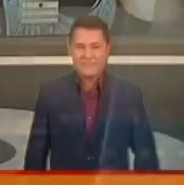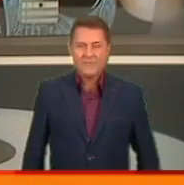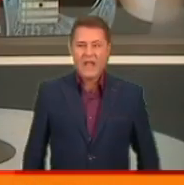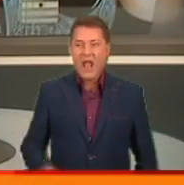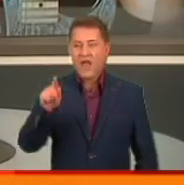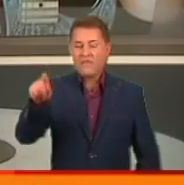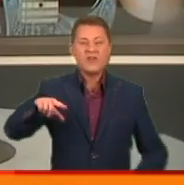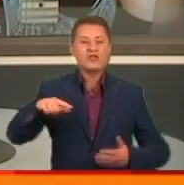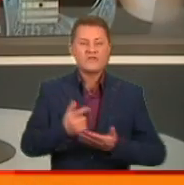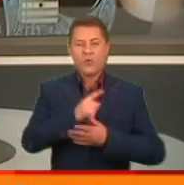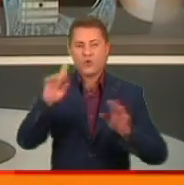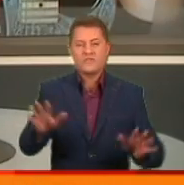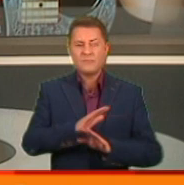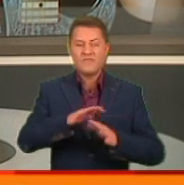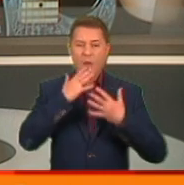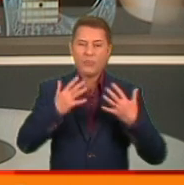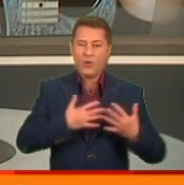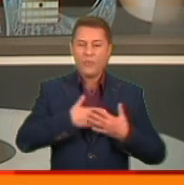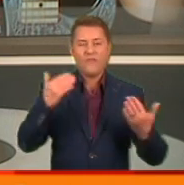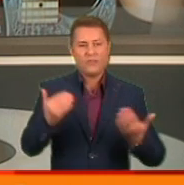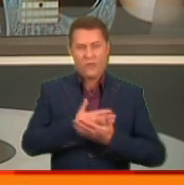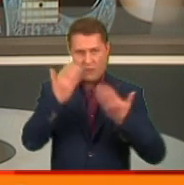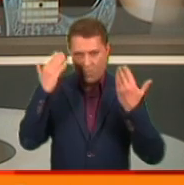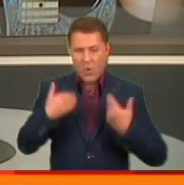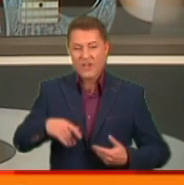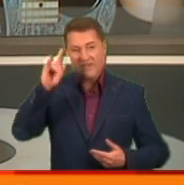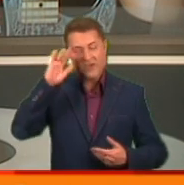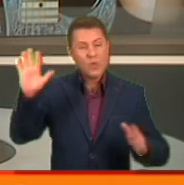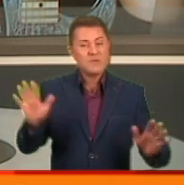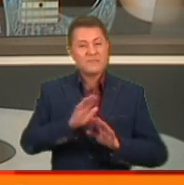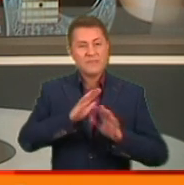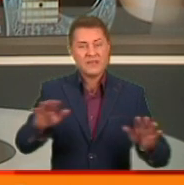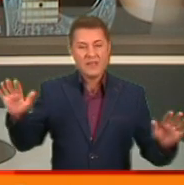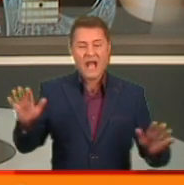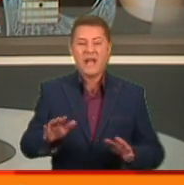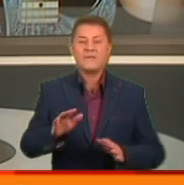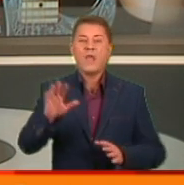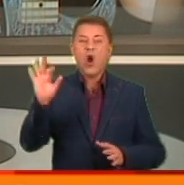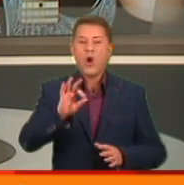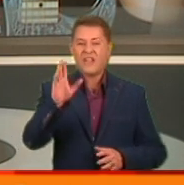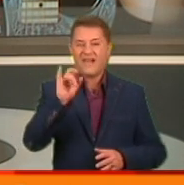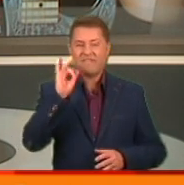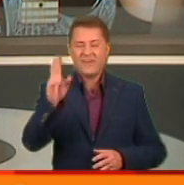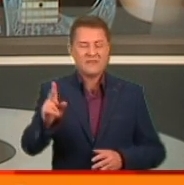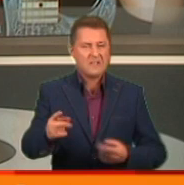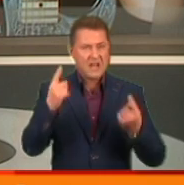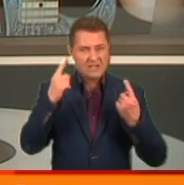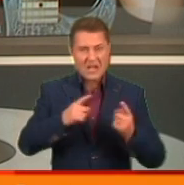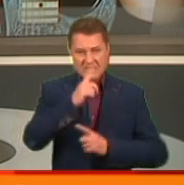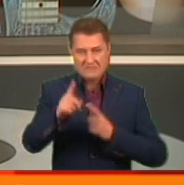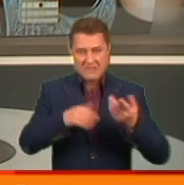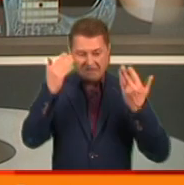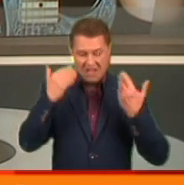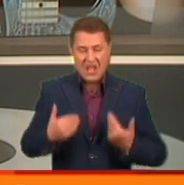Він знову співає про любов, але в новому образі. Відомий співак, суддя шоу «Х-фактор» Олег Винник кардинально змінив